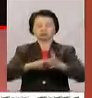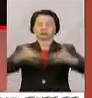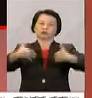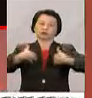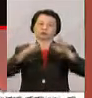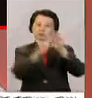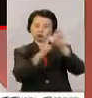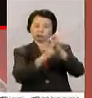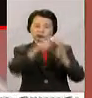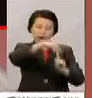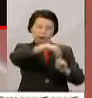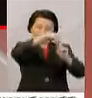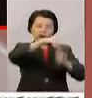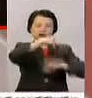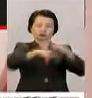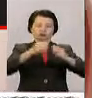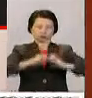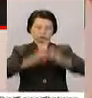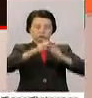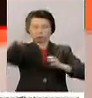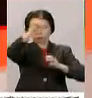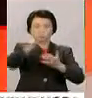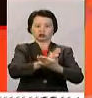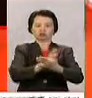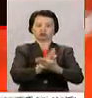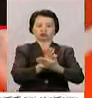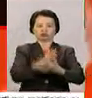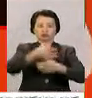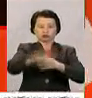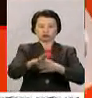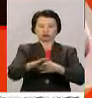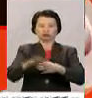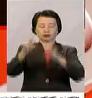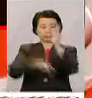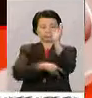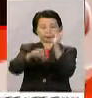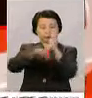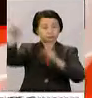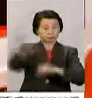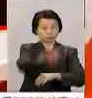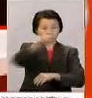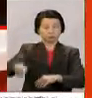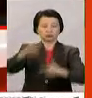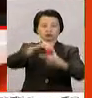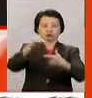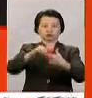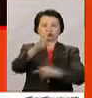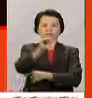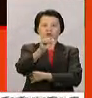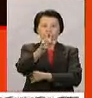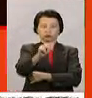mewujudkan undang-undang khusus mengenai penubuhan kerajaan sementara selepas pembubaran Parlimen atau Dewan Undangan